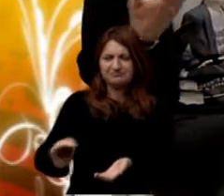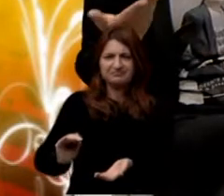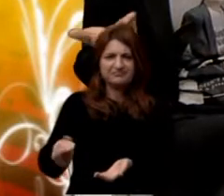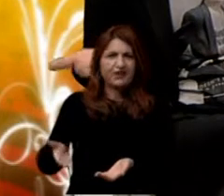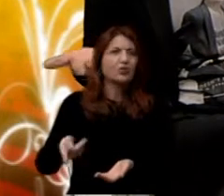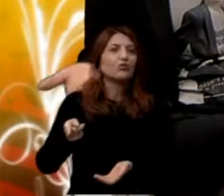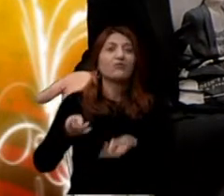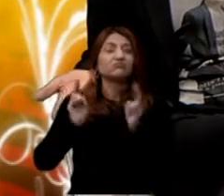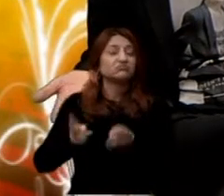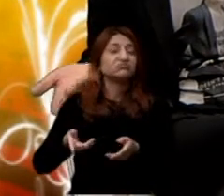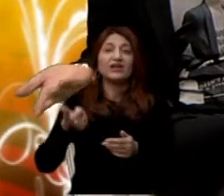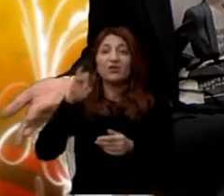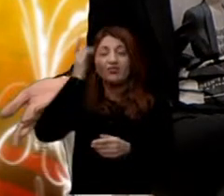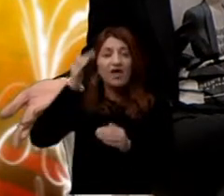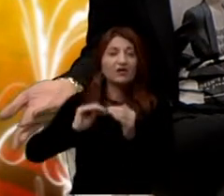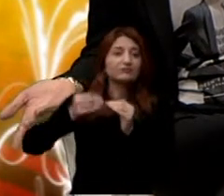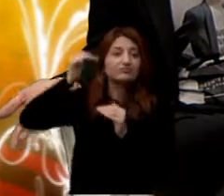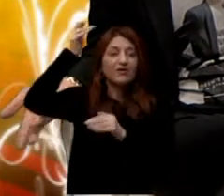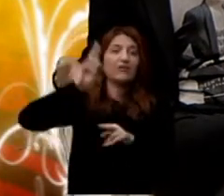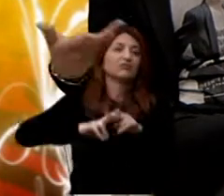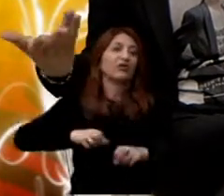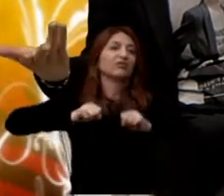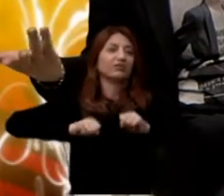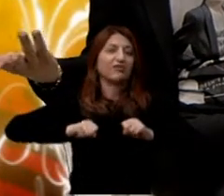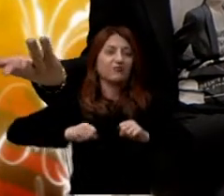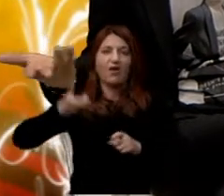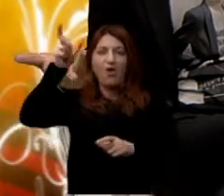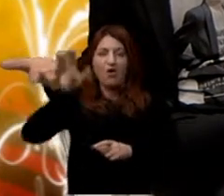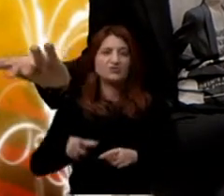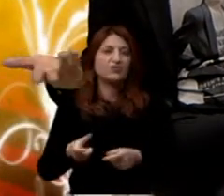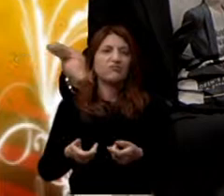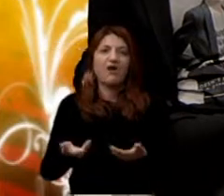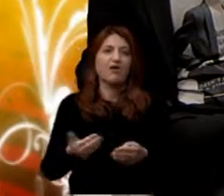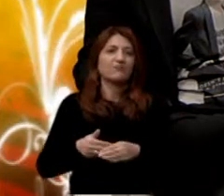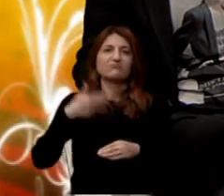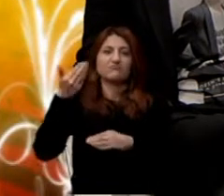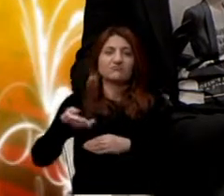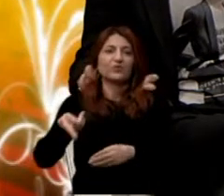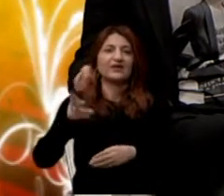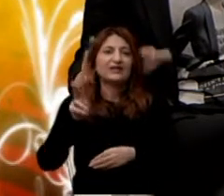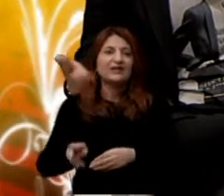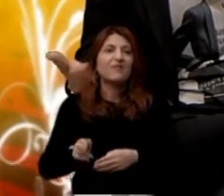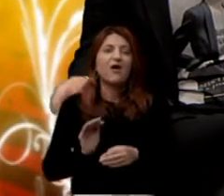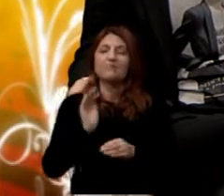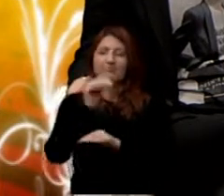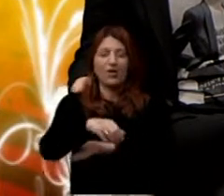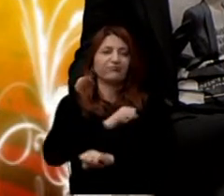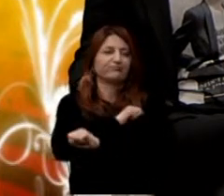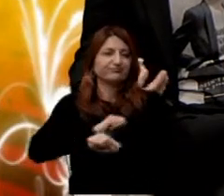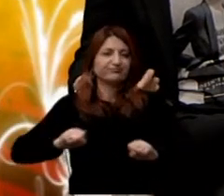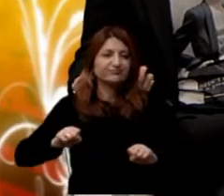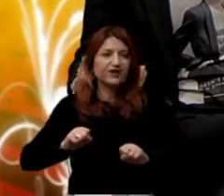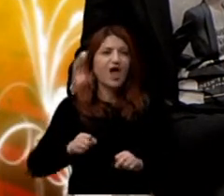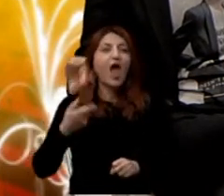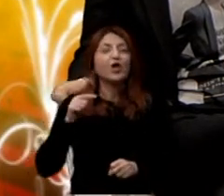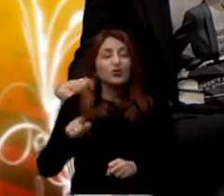ima veliku šansu da će izrasti u pretilu zrelu osobu ili kasnije, dakle, da će imati prekomjernu tjelesnu masu ili pretilost,